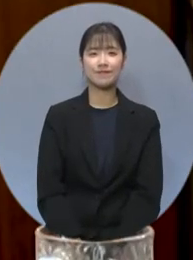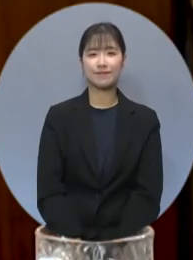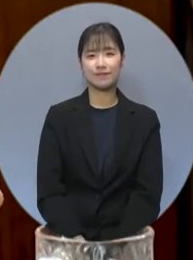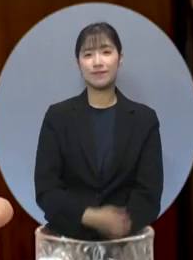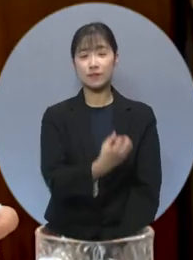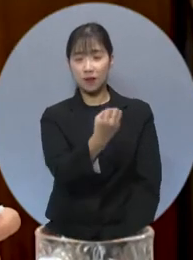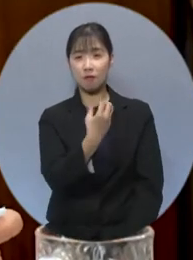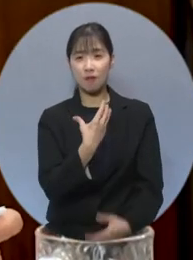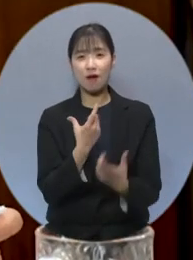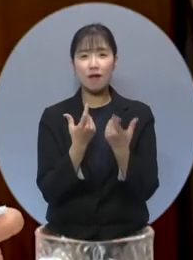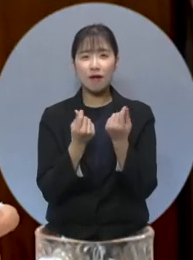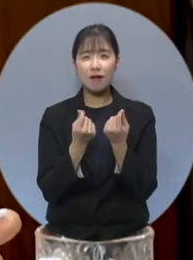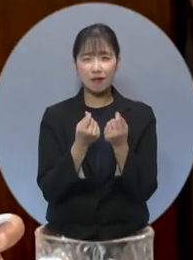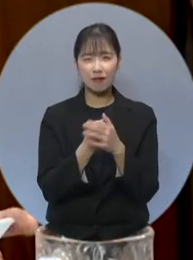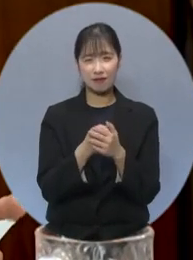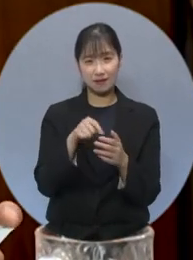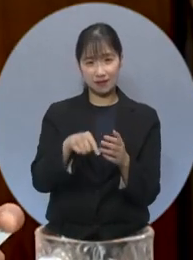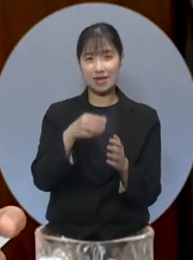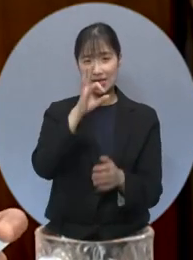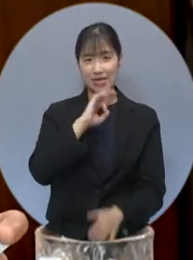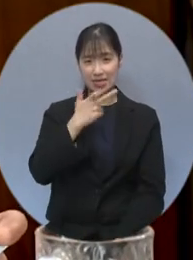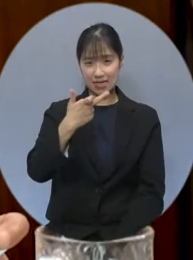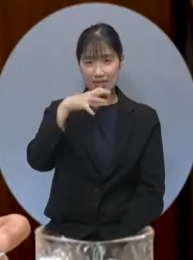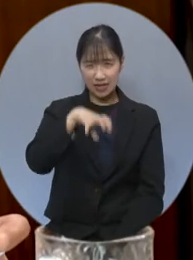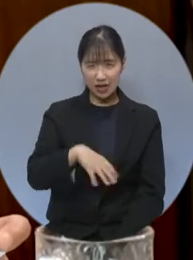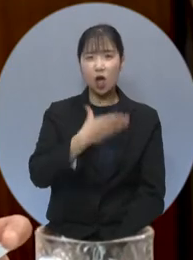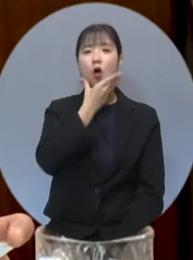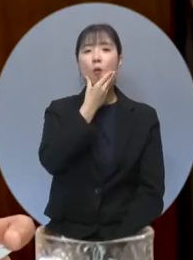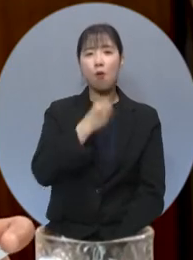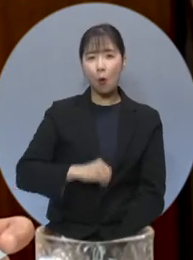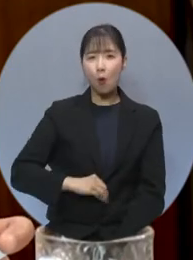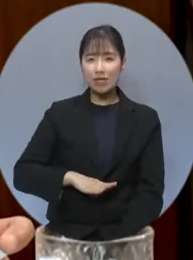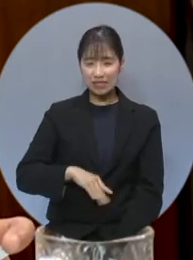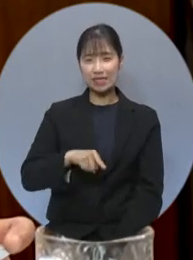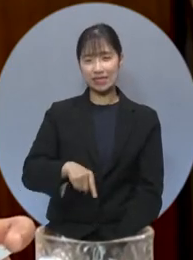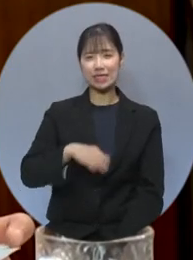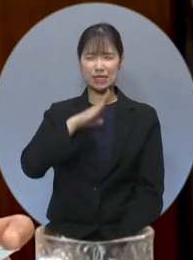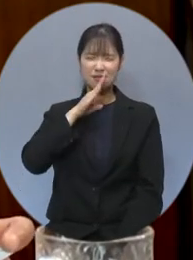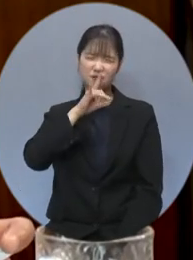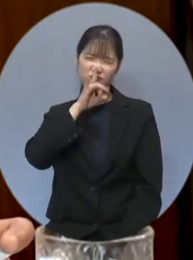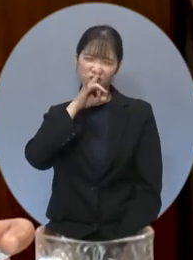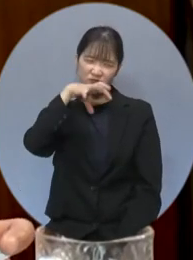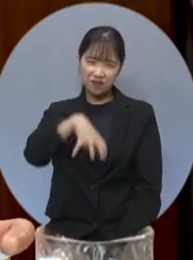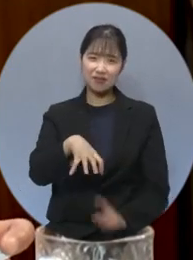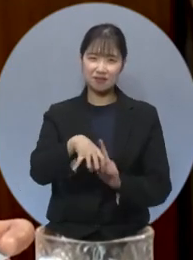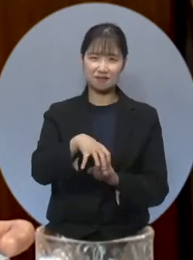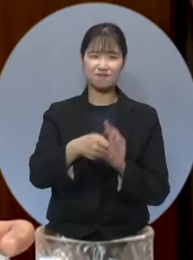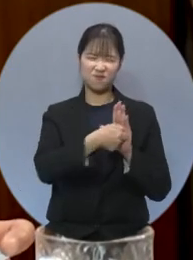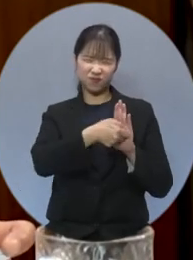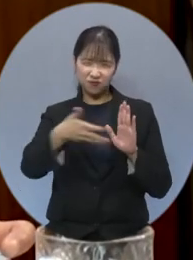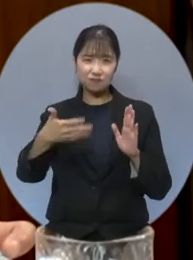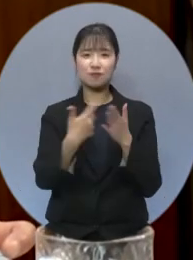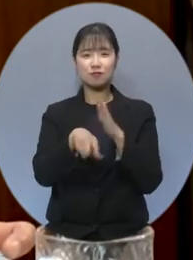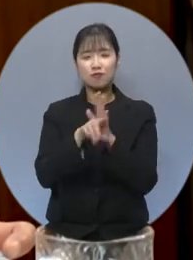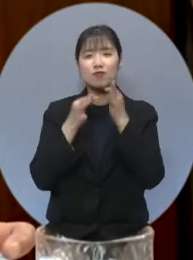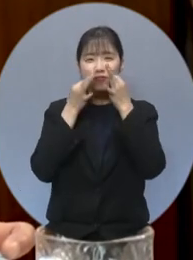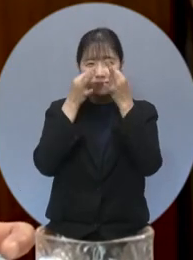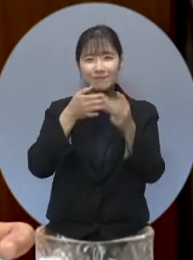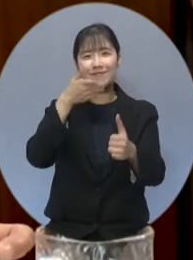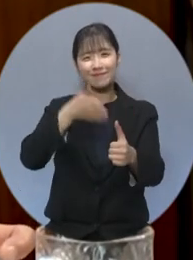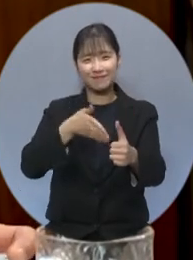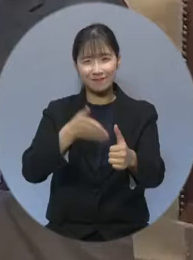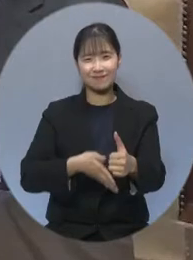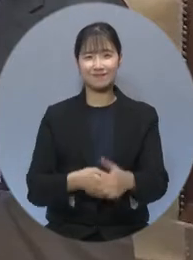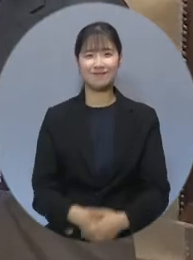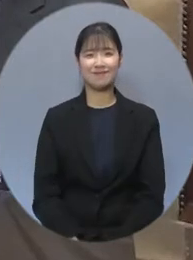시장님 말씀처럼 그 익산시가 앞으로도 복지 수도로서 대한민국에서 이렇게 이름을 날릴 수 있도록 많은 노력 예.